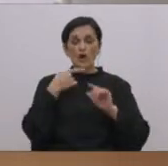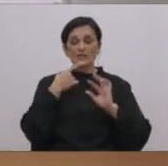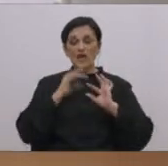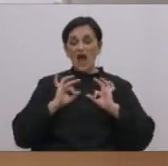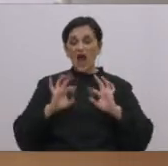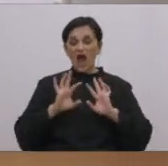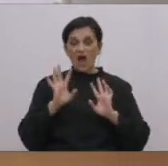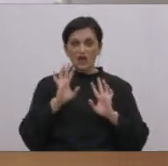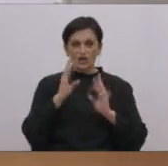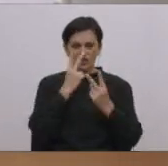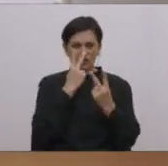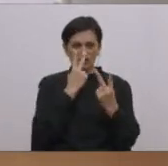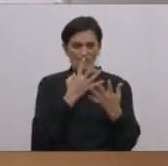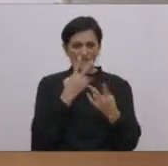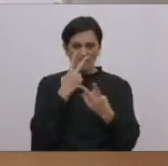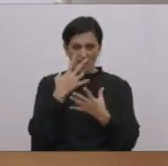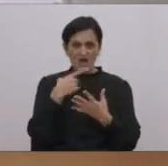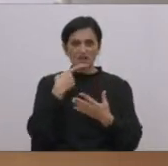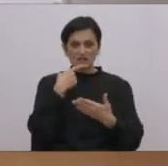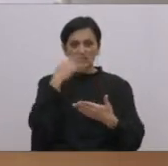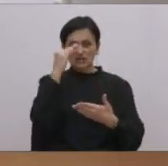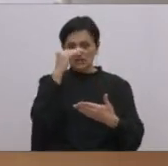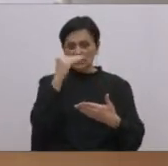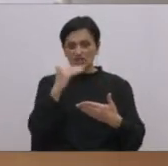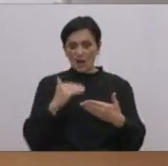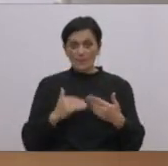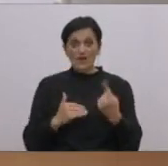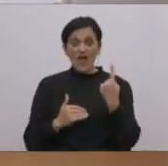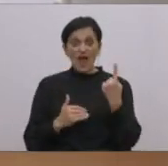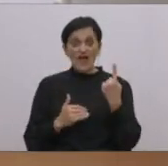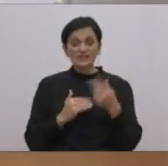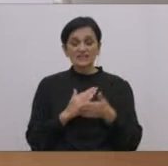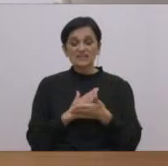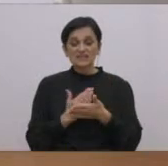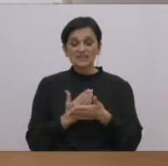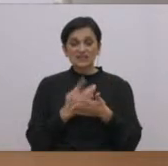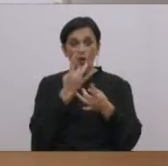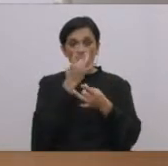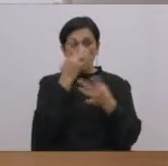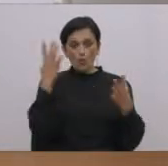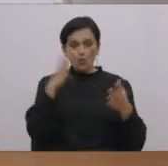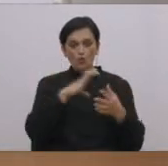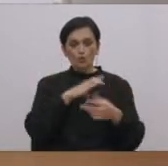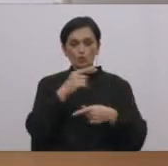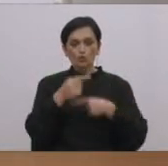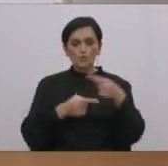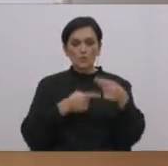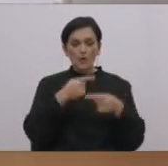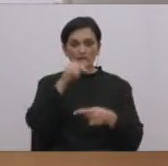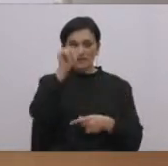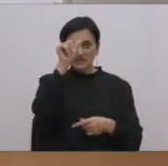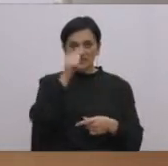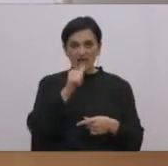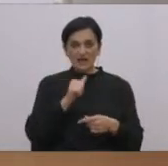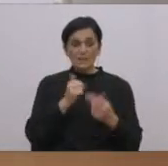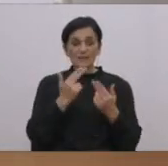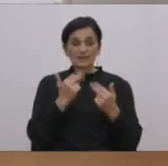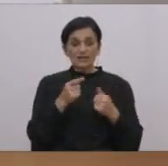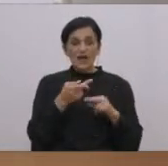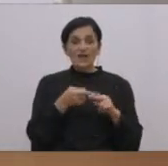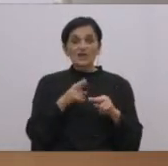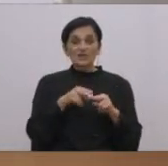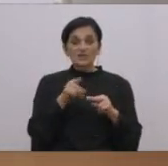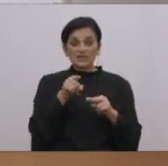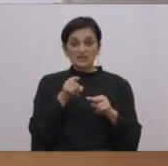და თვალსაჩინოებისათვის ჩამოგეთვალათ ერთი ნაწილი ამ კულტურული მემკვიდრეობის ძეგლებისა და ისიც